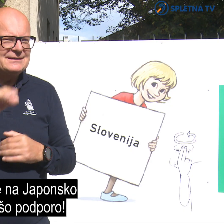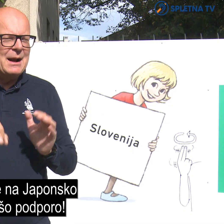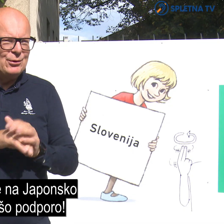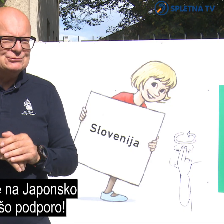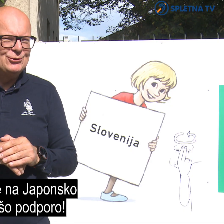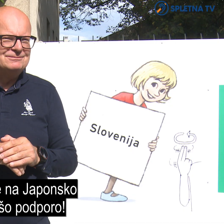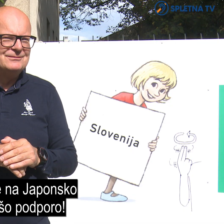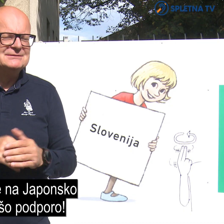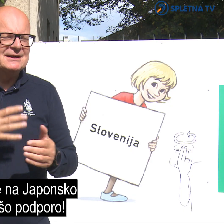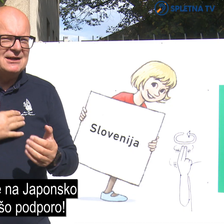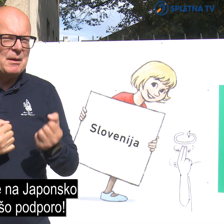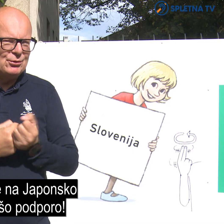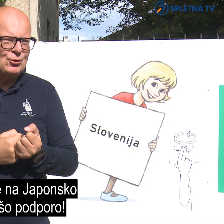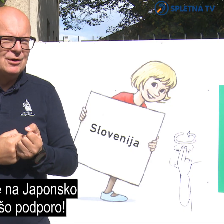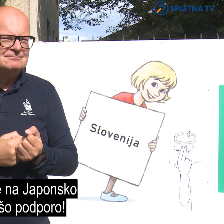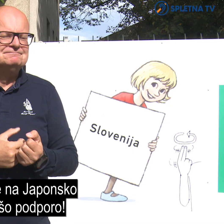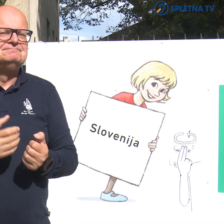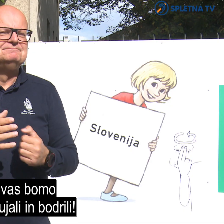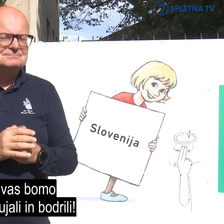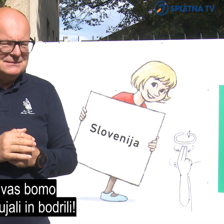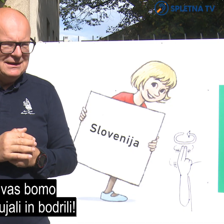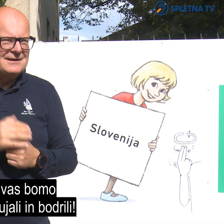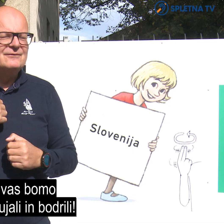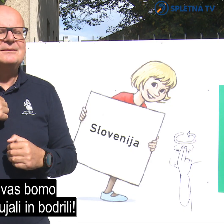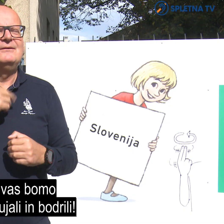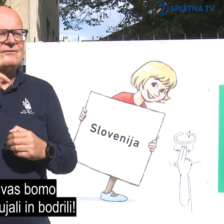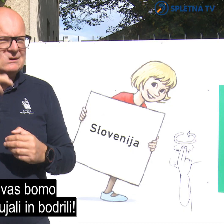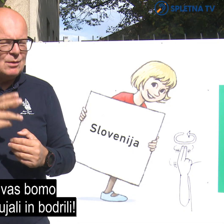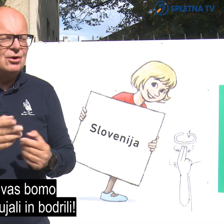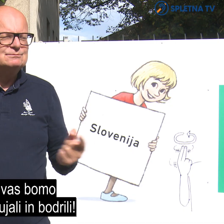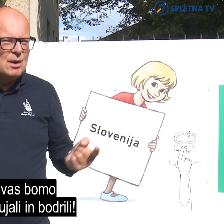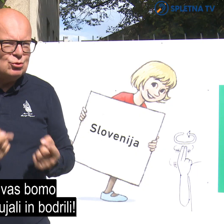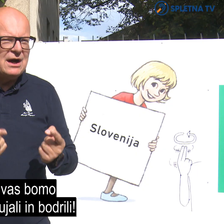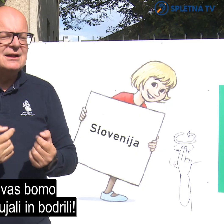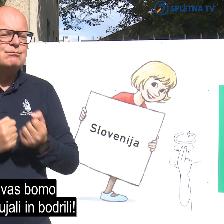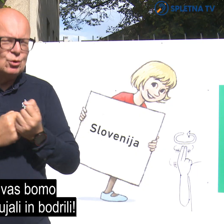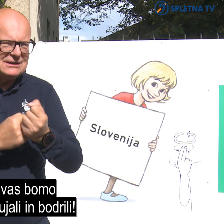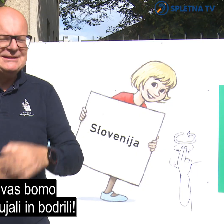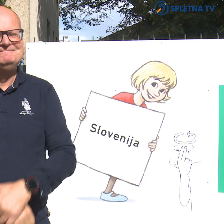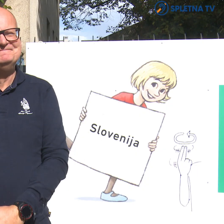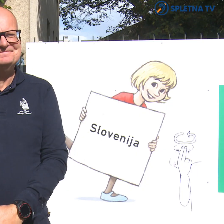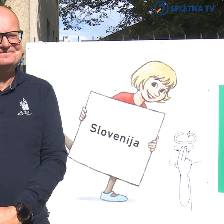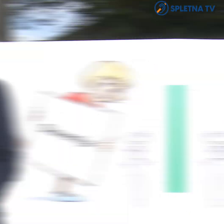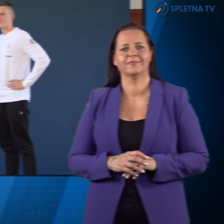Japonsko z našo podporo. Mi vas bomo spodbujali in bodrili.